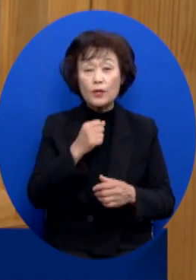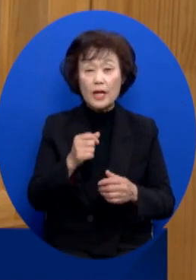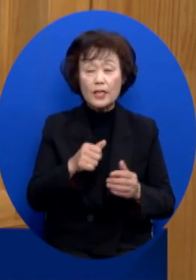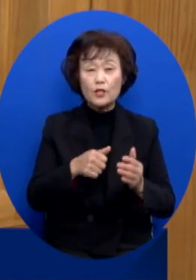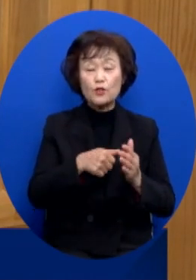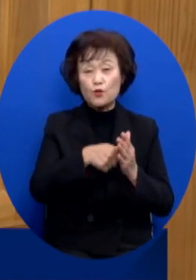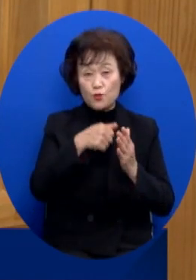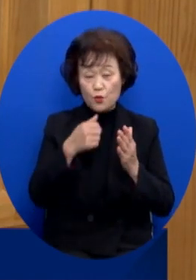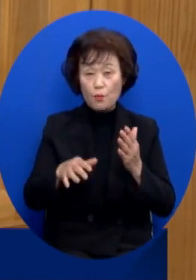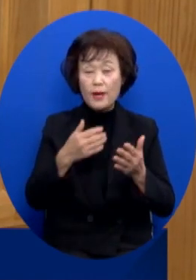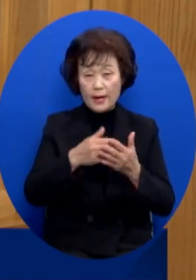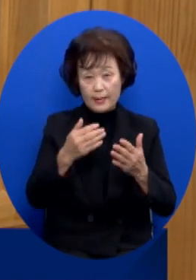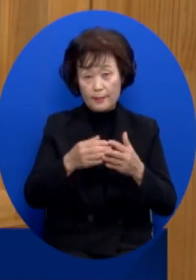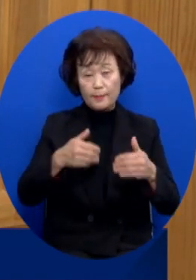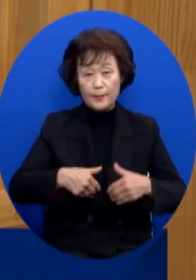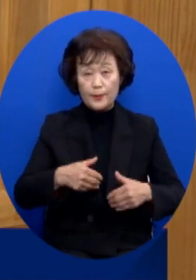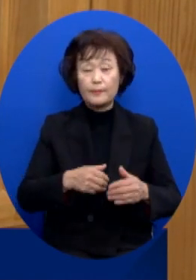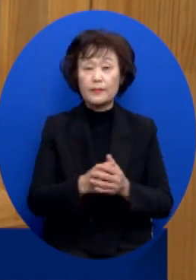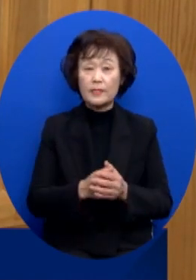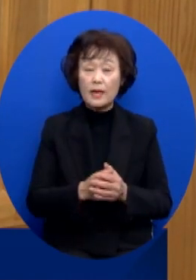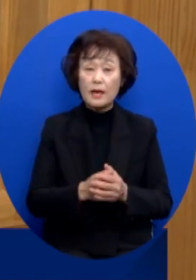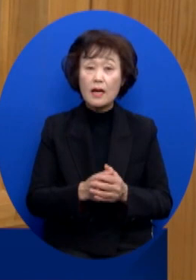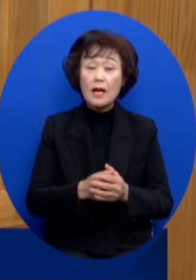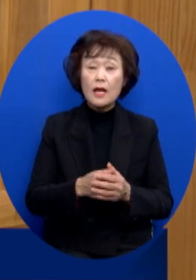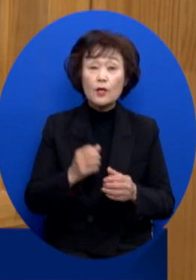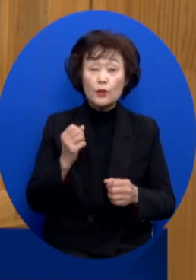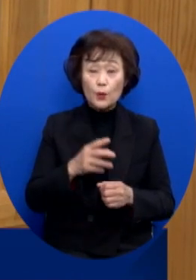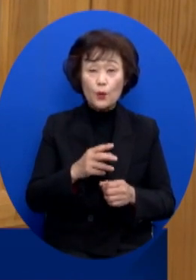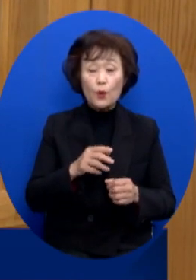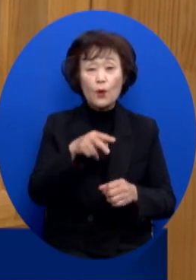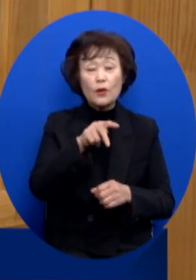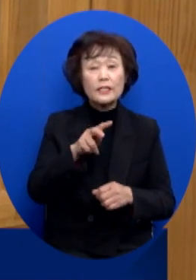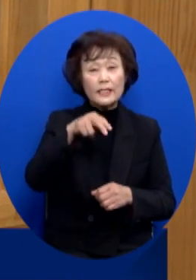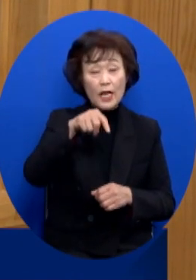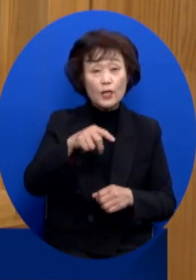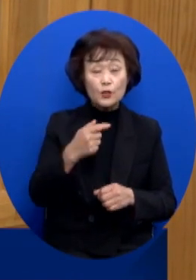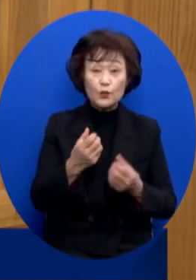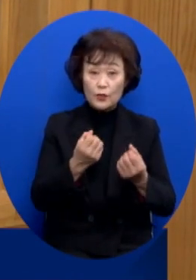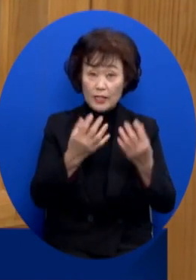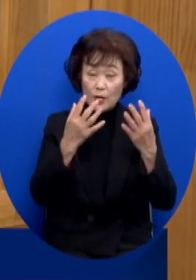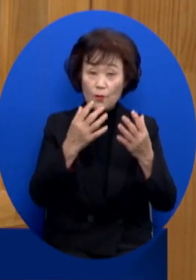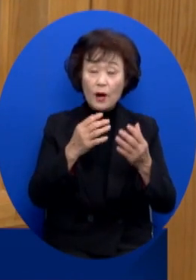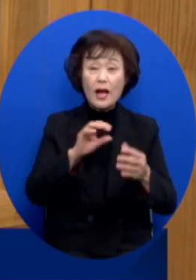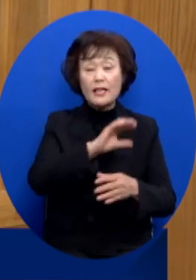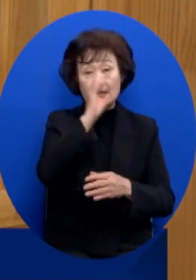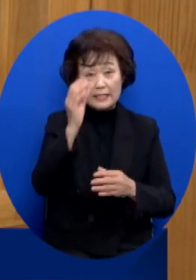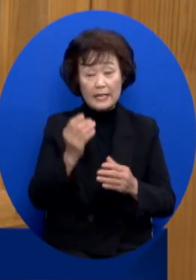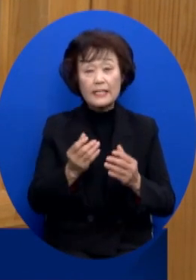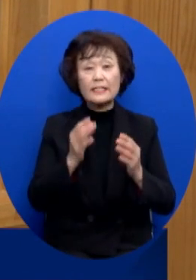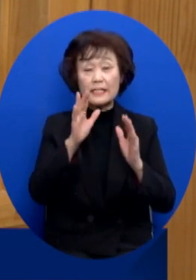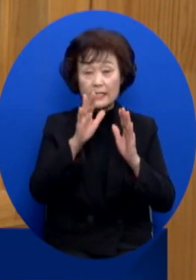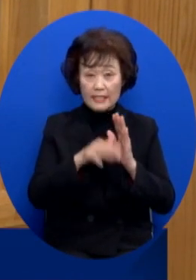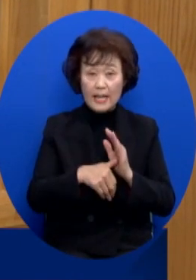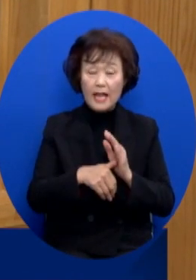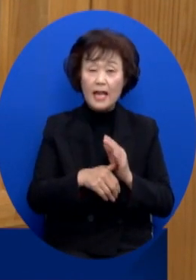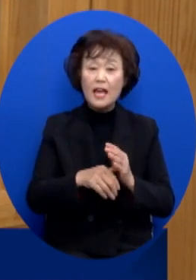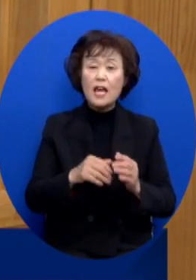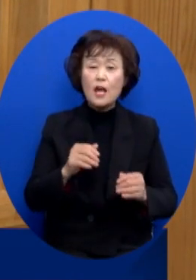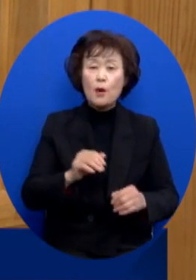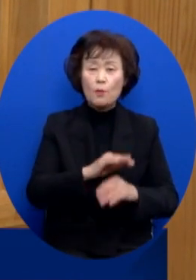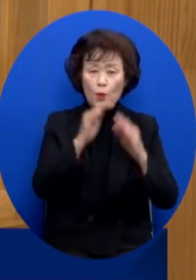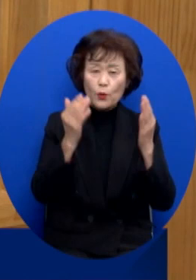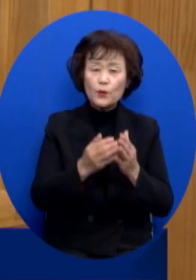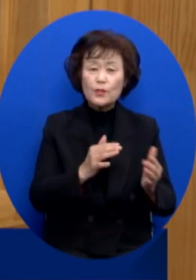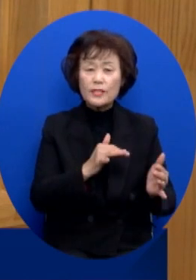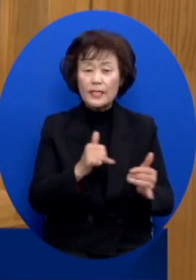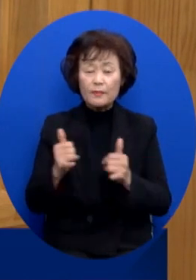대림 절기가 우리 아이들과 그리고 성도님들께 매우 결정적인 영적인 성숙을 이룰 수